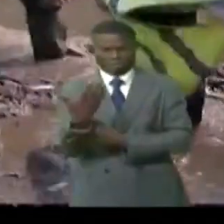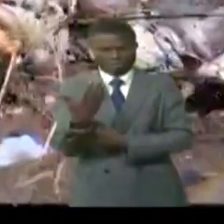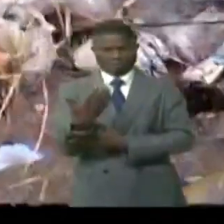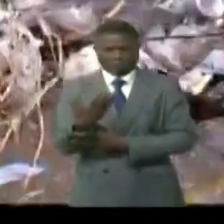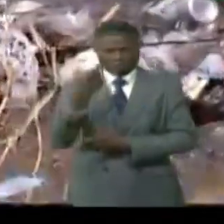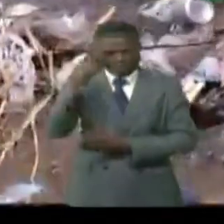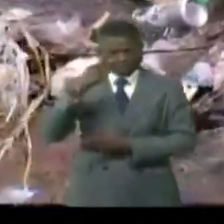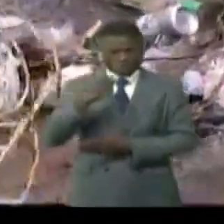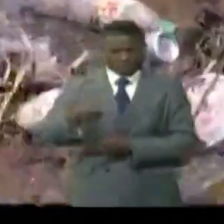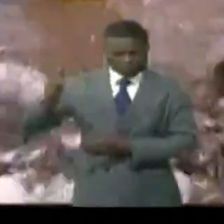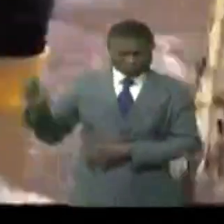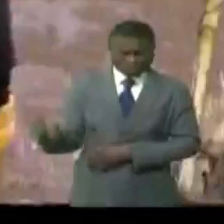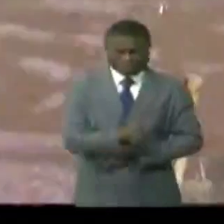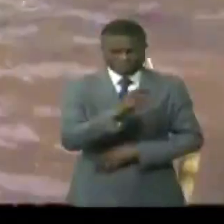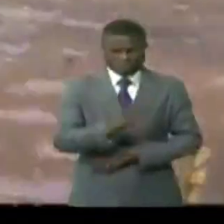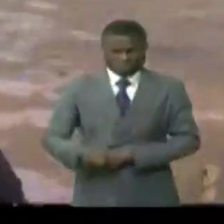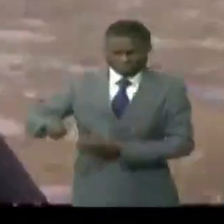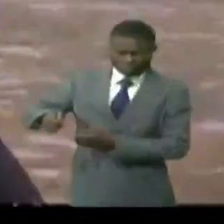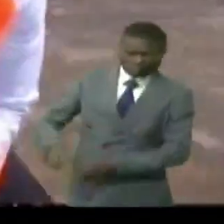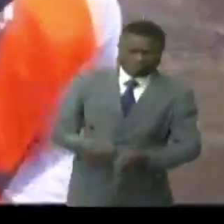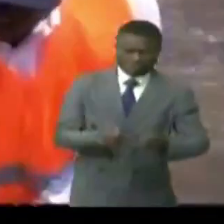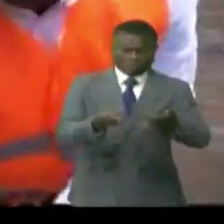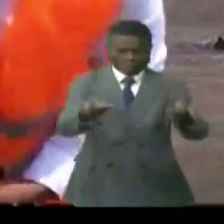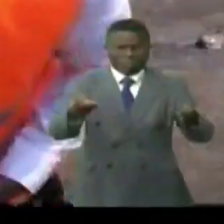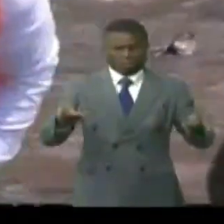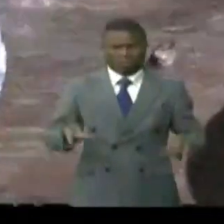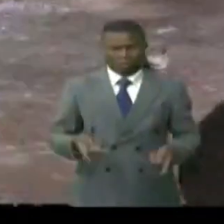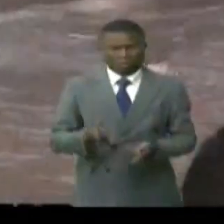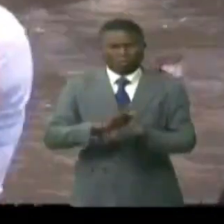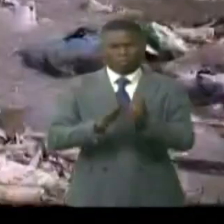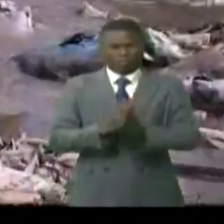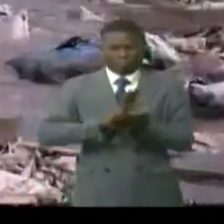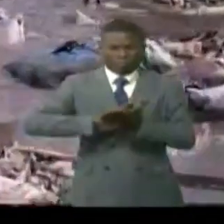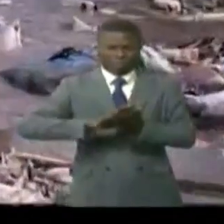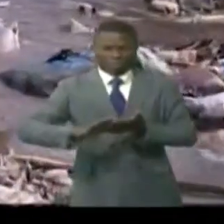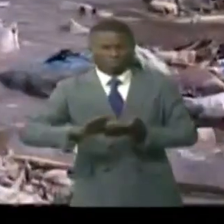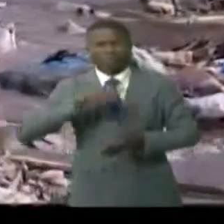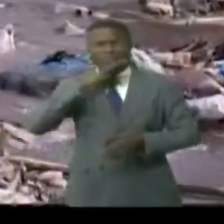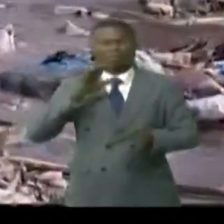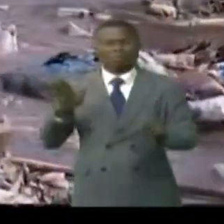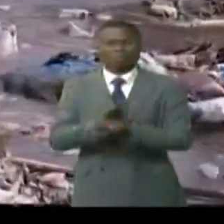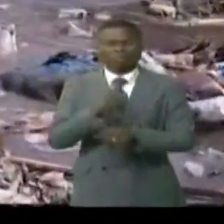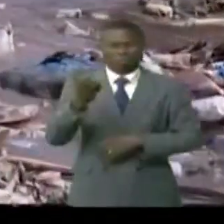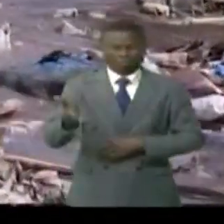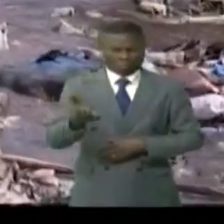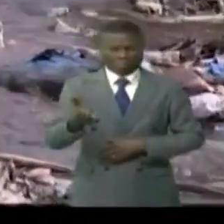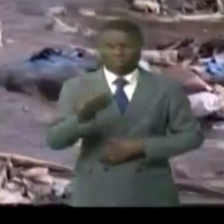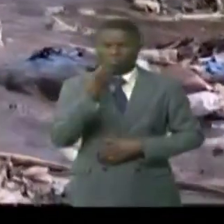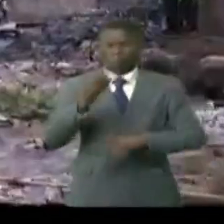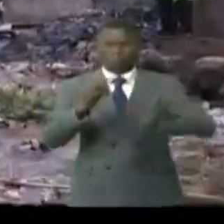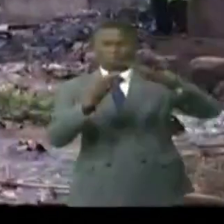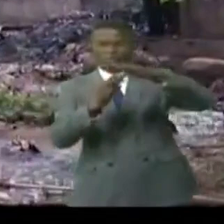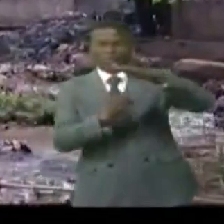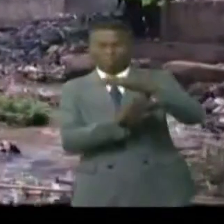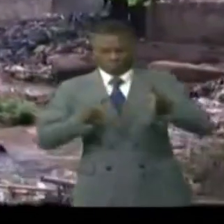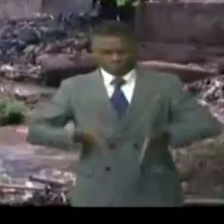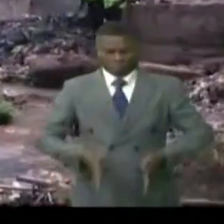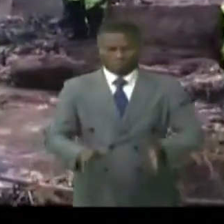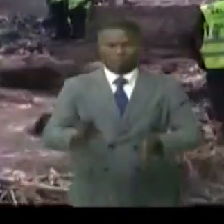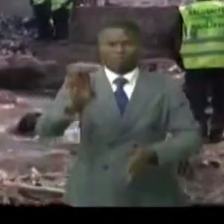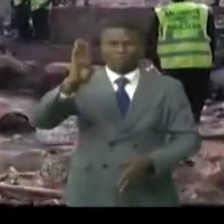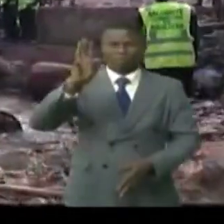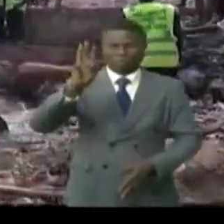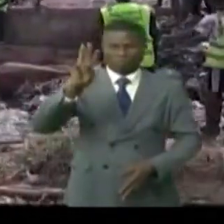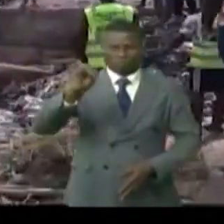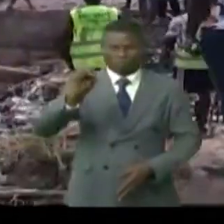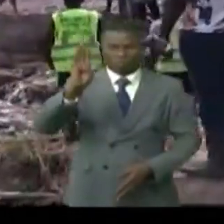pour sarcler, débroussailler l'environnement obstrué par des déchets. Le cas du pont sur la rivière Binza qui